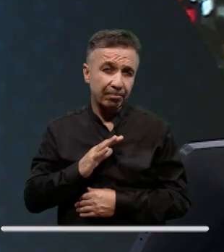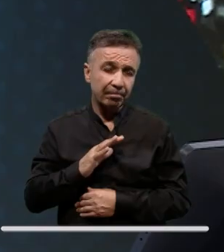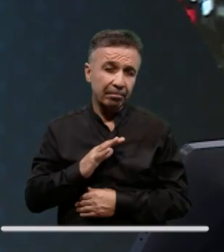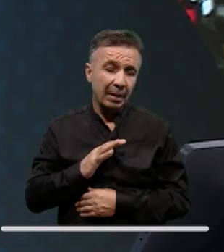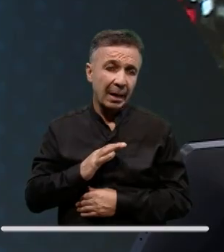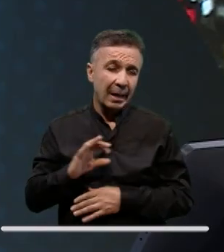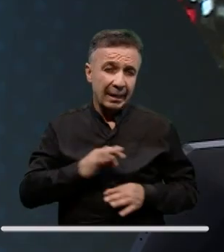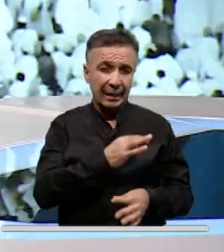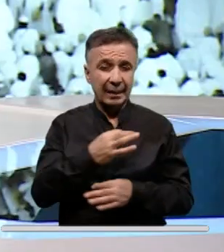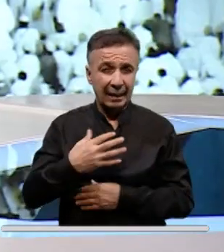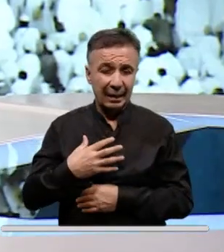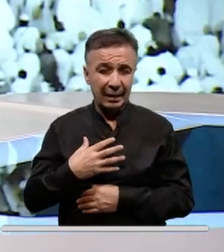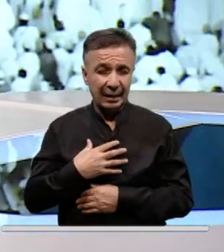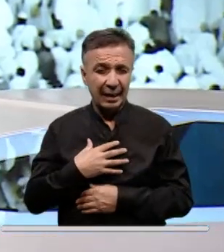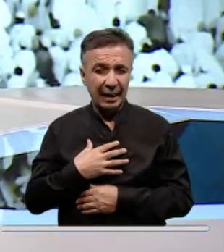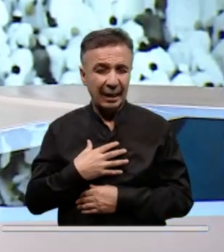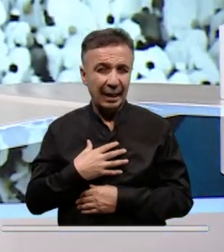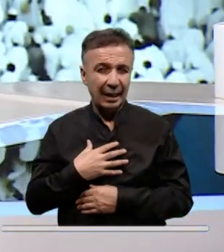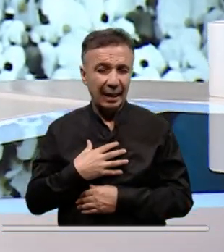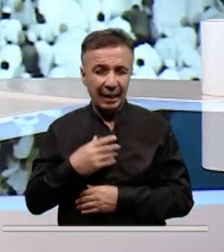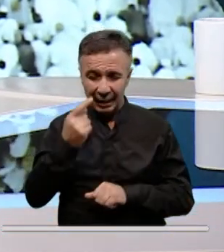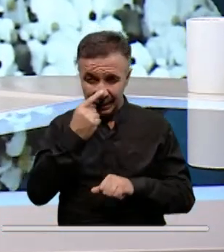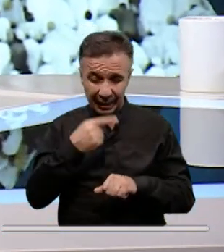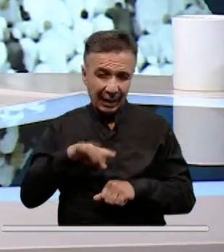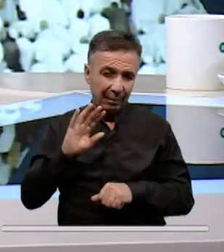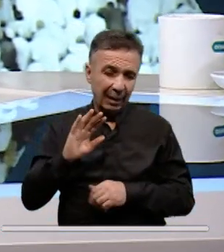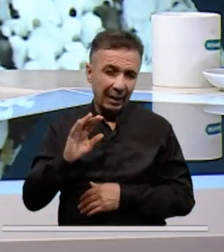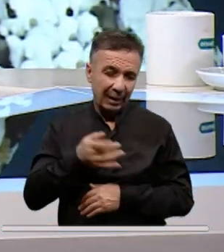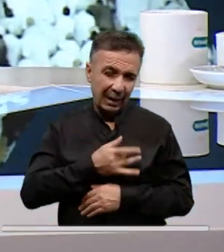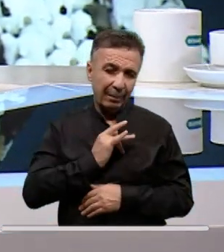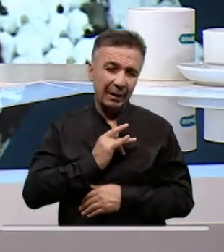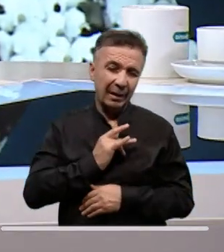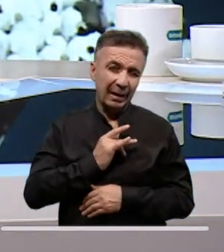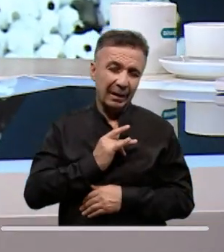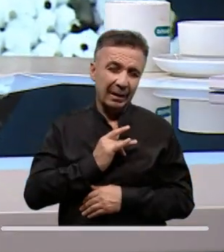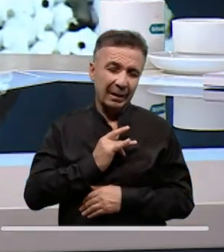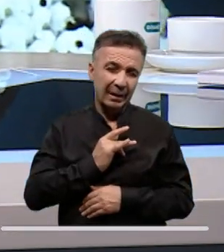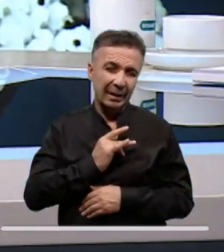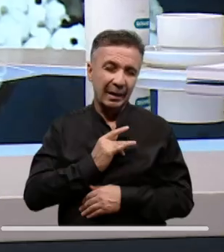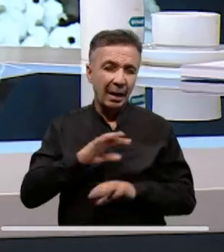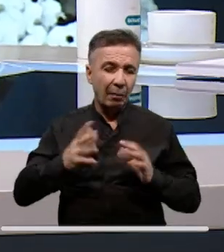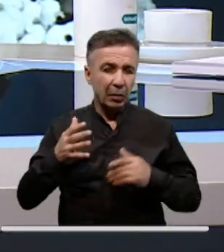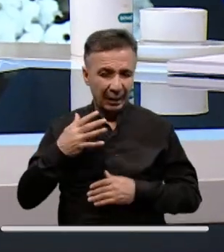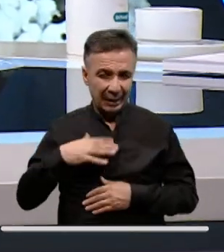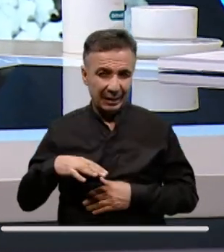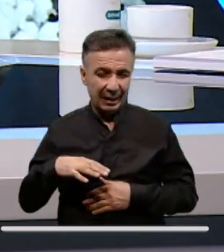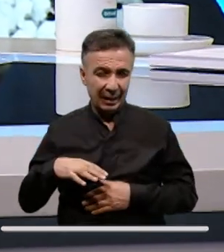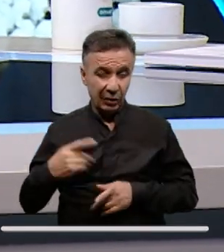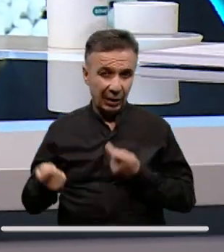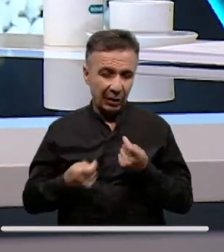dine karşı olan imanlarını itikatları sarsmak için çalışan şeytanlaşmış